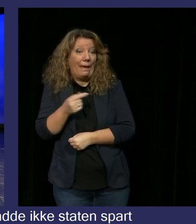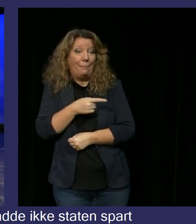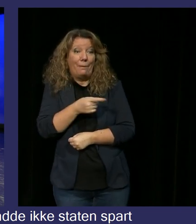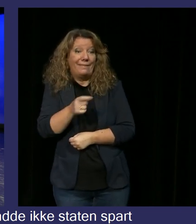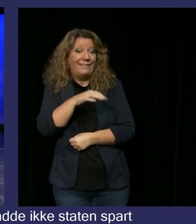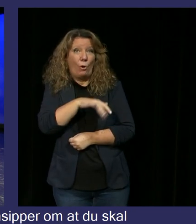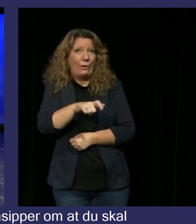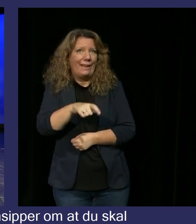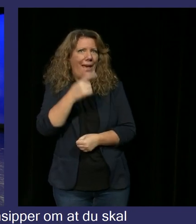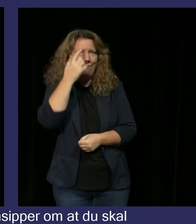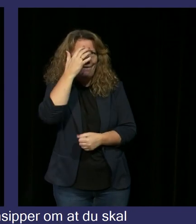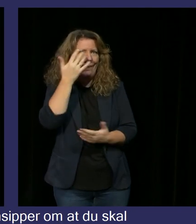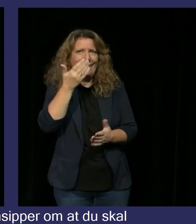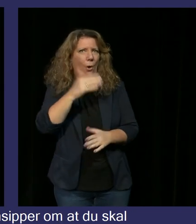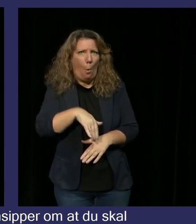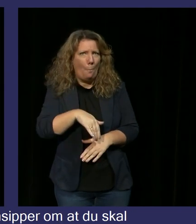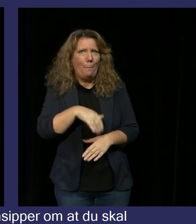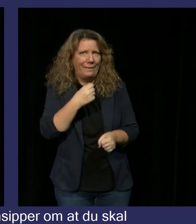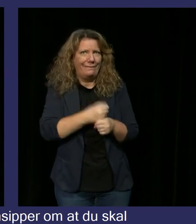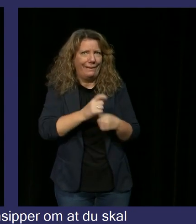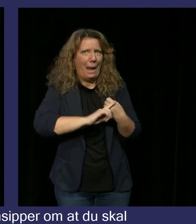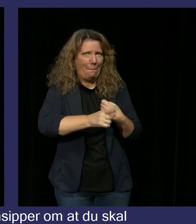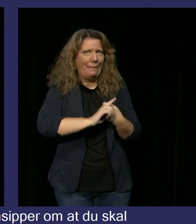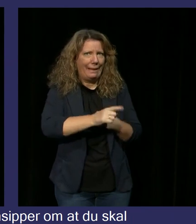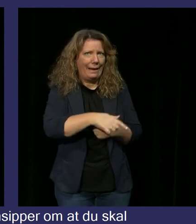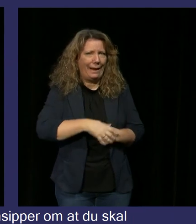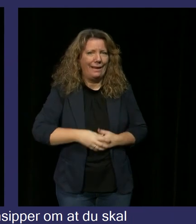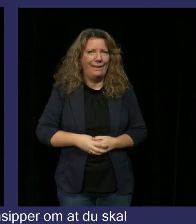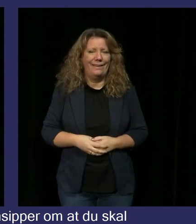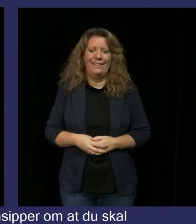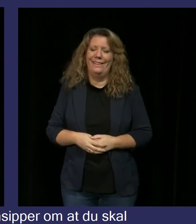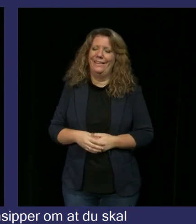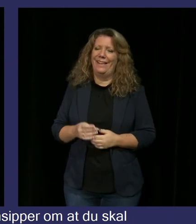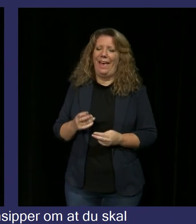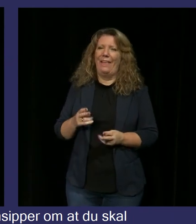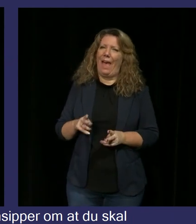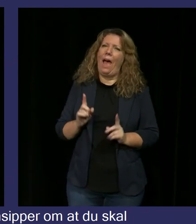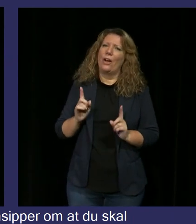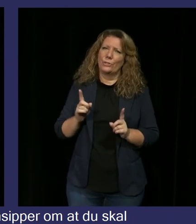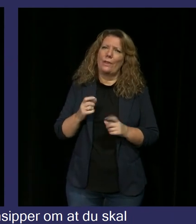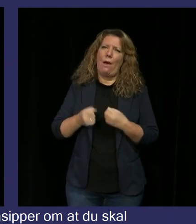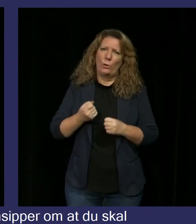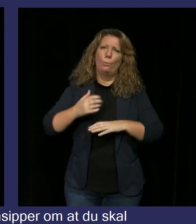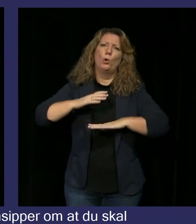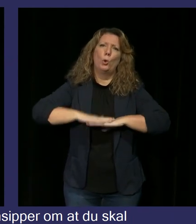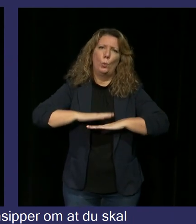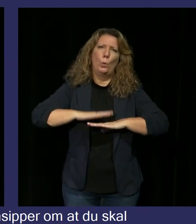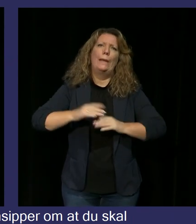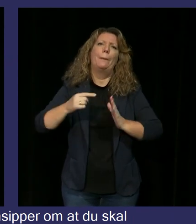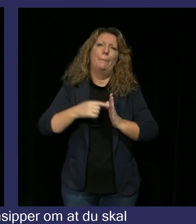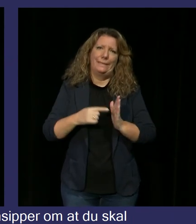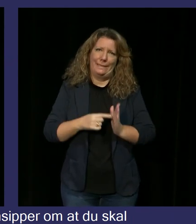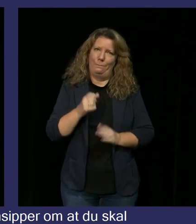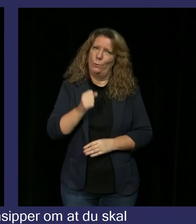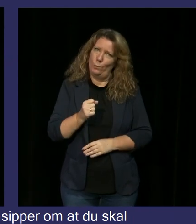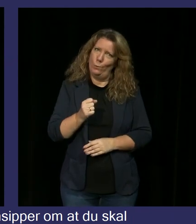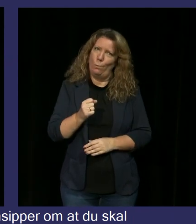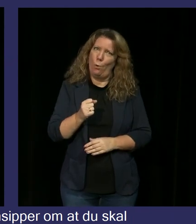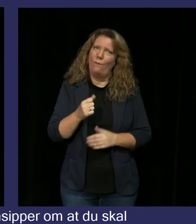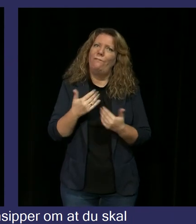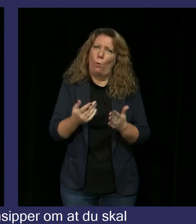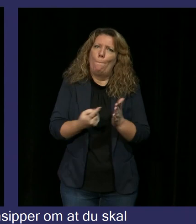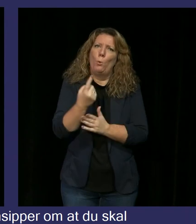var det. Nei, så dette handler om grunnleggende prinsipper om at du skal ha muligheter til å tilegne deg